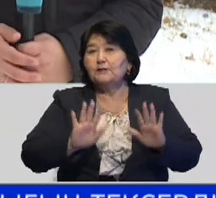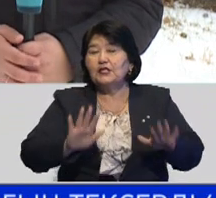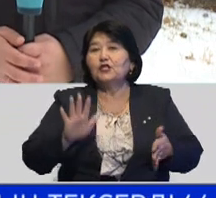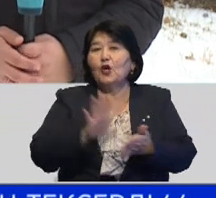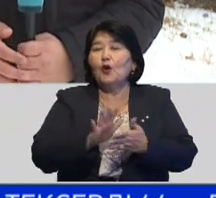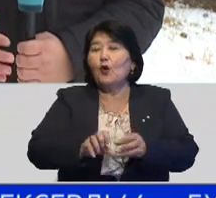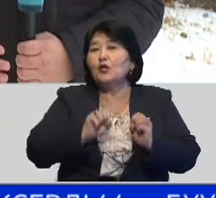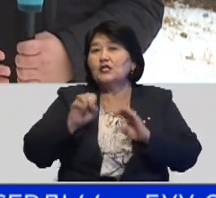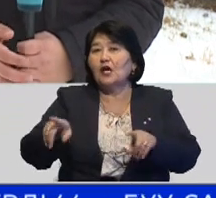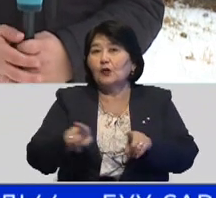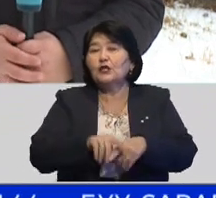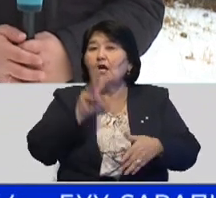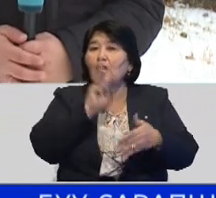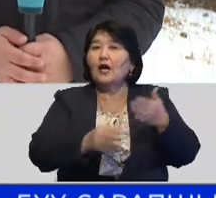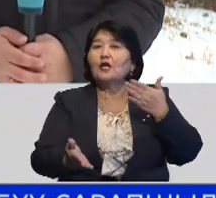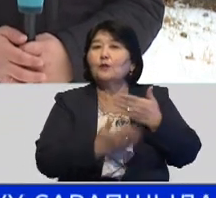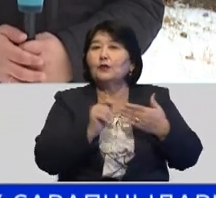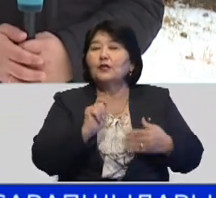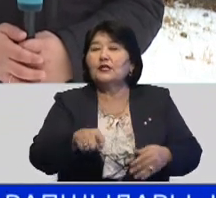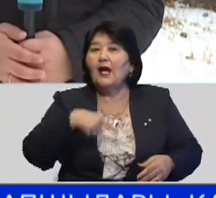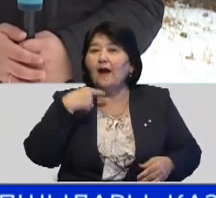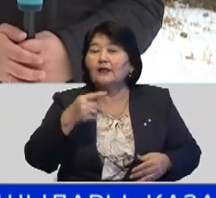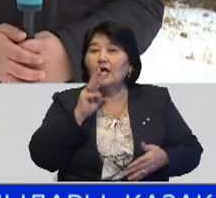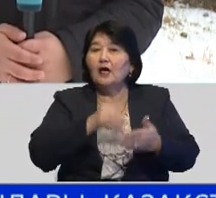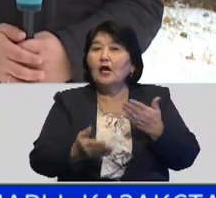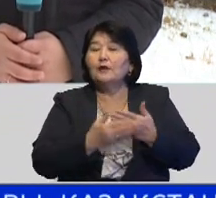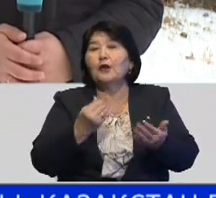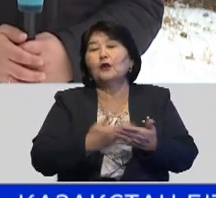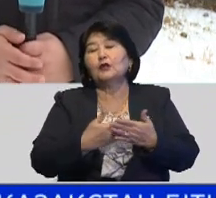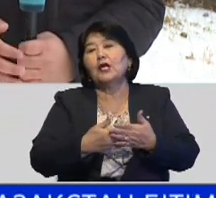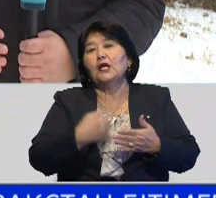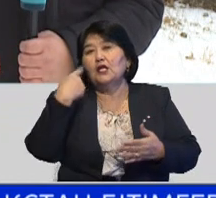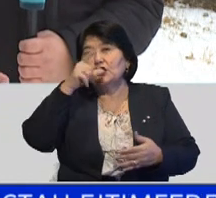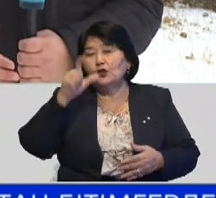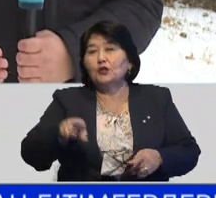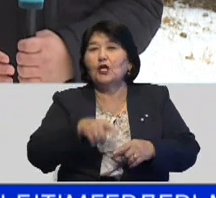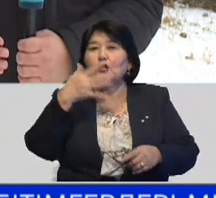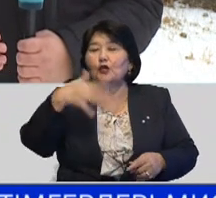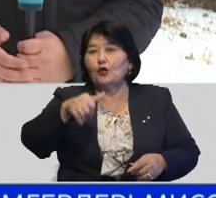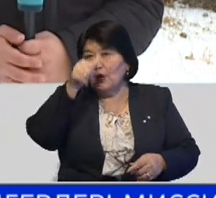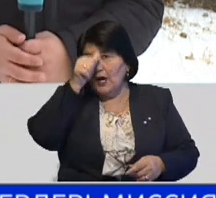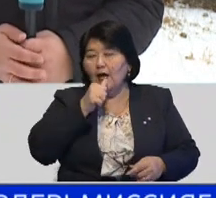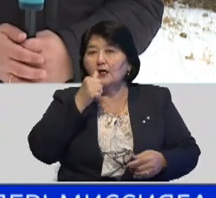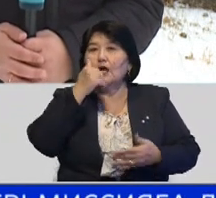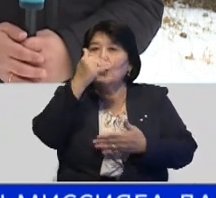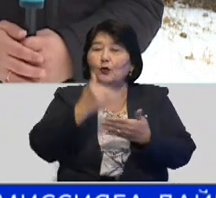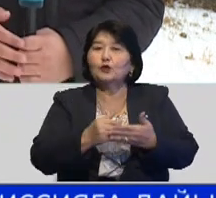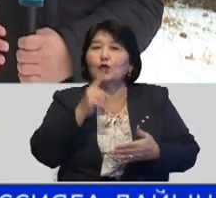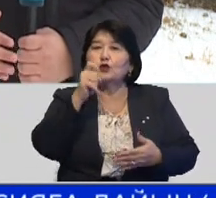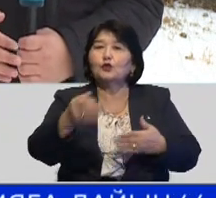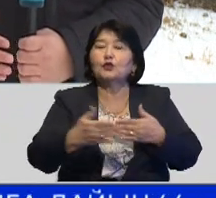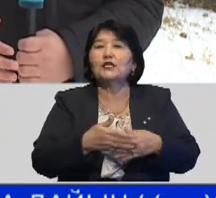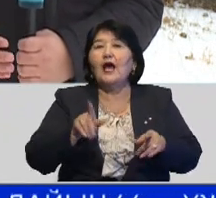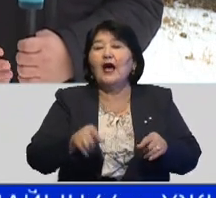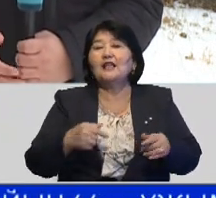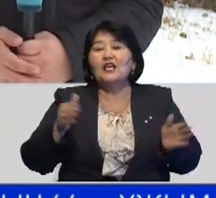қоқыс шығарған үшін айыппұлдар көбейетінін мәлім етті. Айыппұлдар көлемі жеке тұлғалар үшін 50 айлық есептік көрсеткіштен 100-ге дейін,